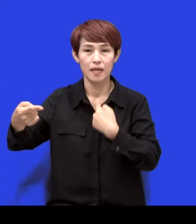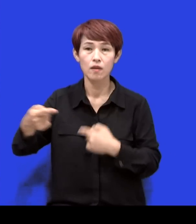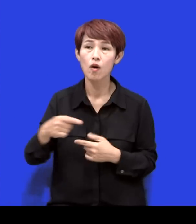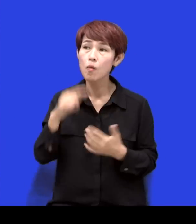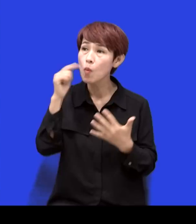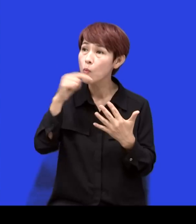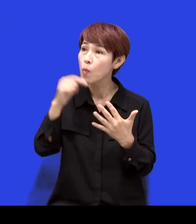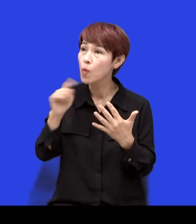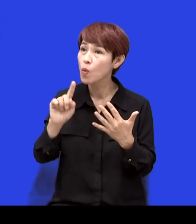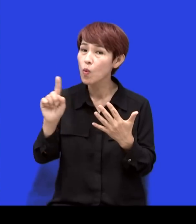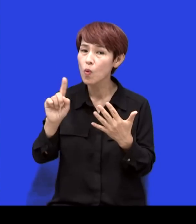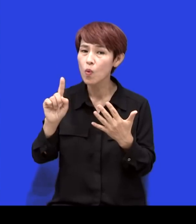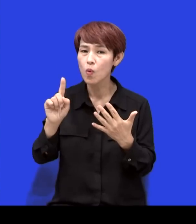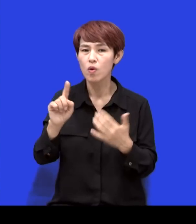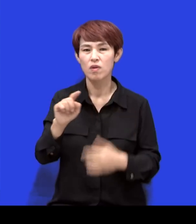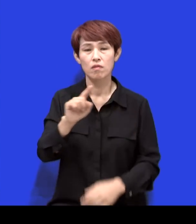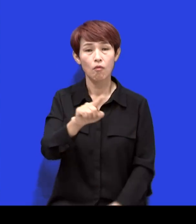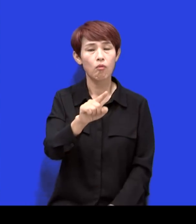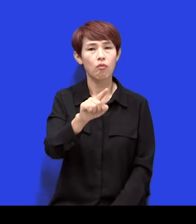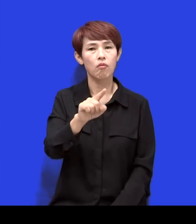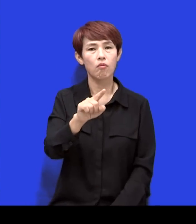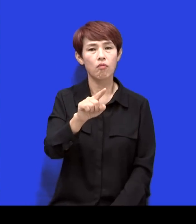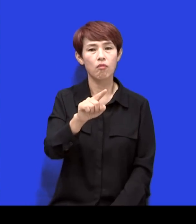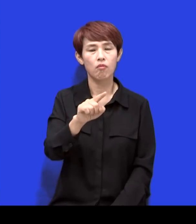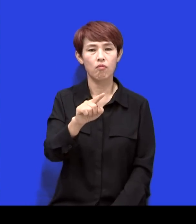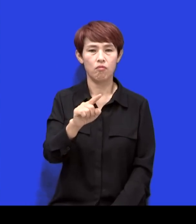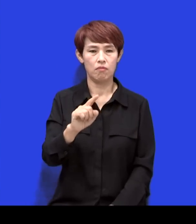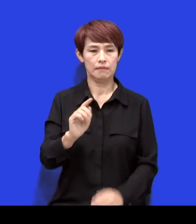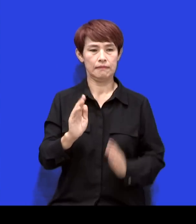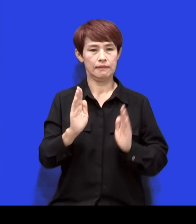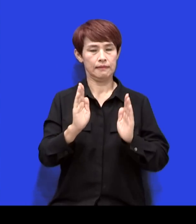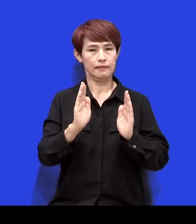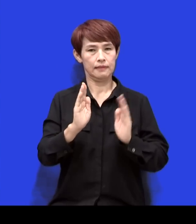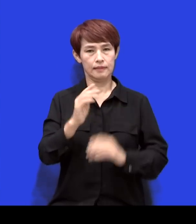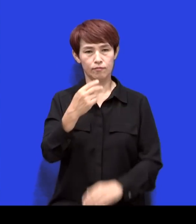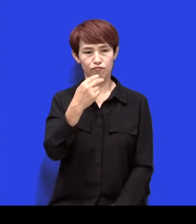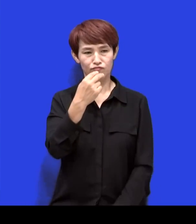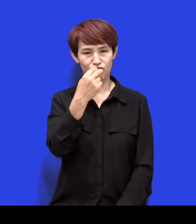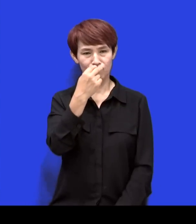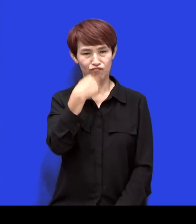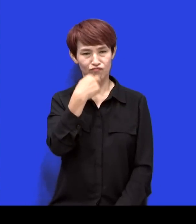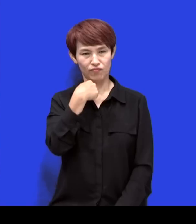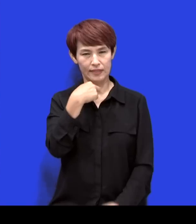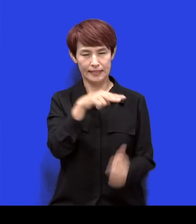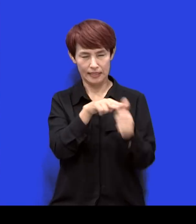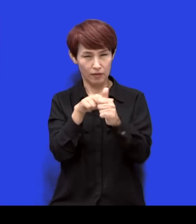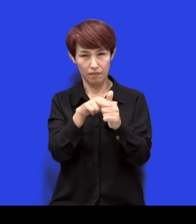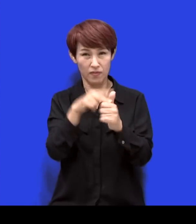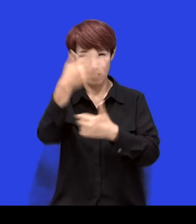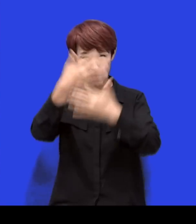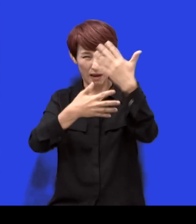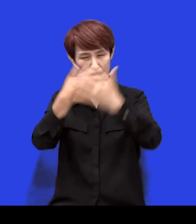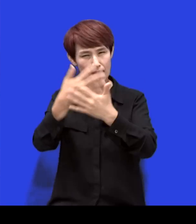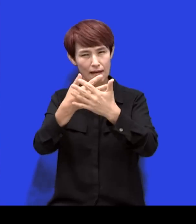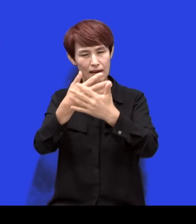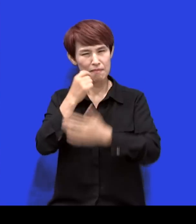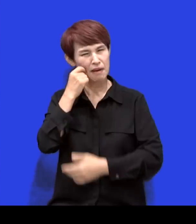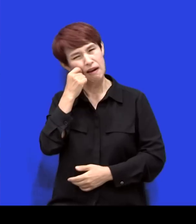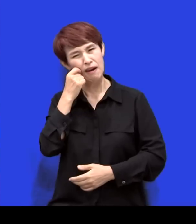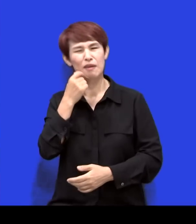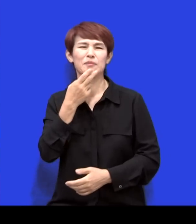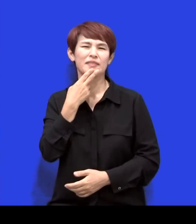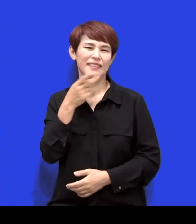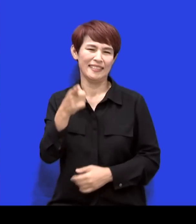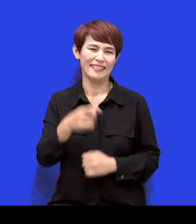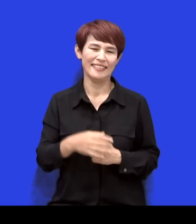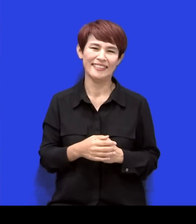어떤 작품이세요? 근데 이중간첩이 생각보다 기대만큼 잘 안 됐잖아요. 기대가 워낙 컸어요. 예, 그래서 제가 영화사를 나옵니다. 나와서 이거 하나 안 아니구나.